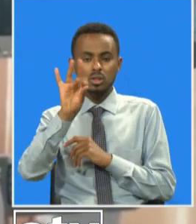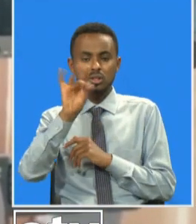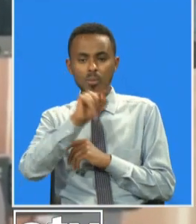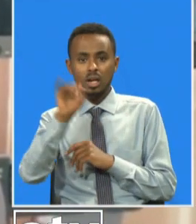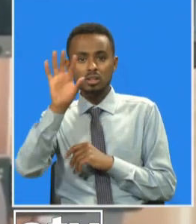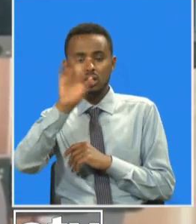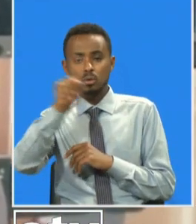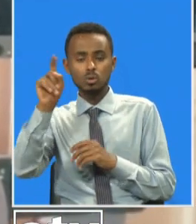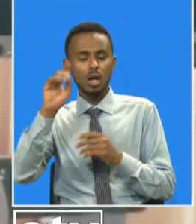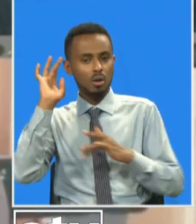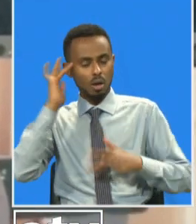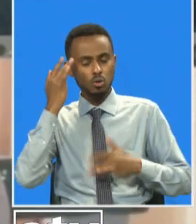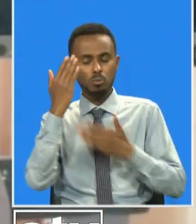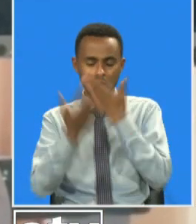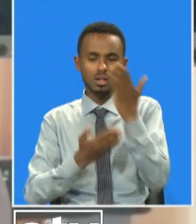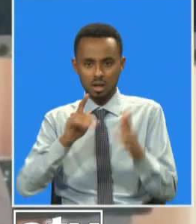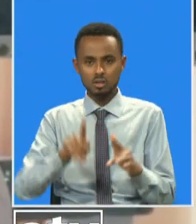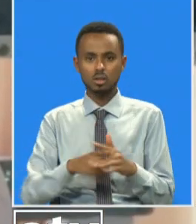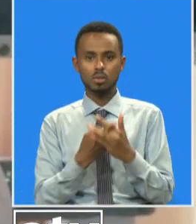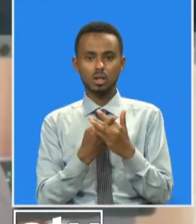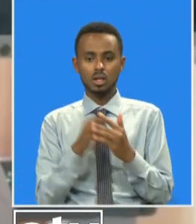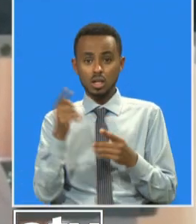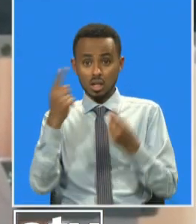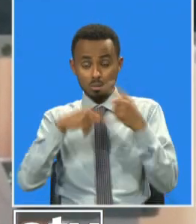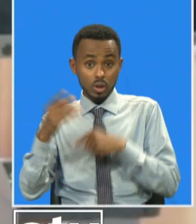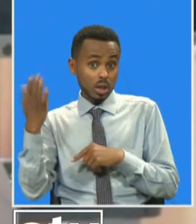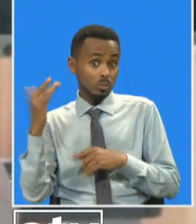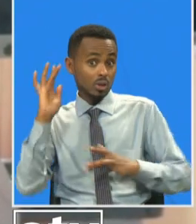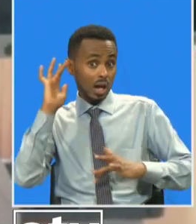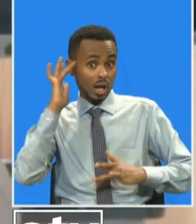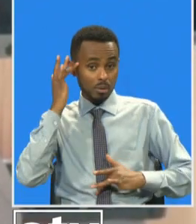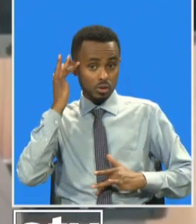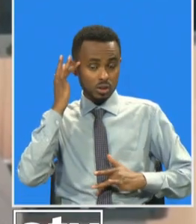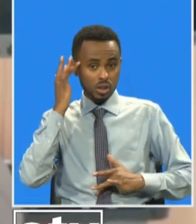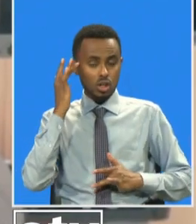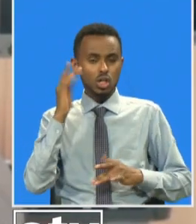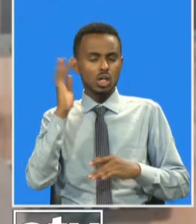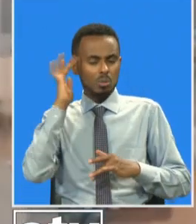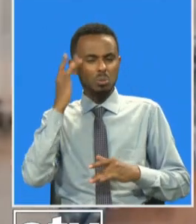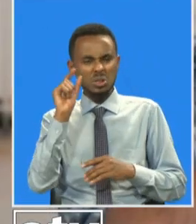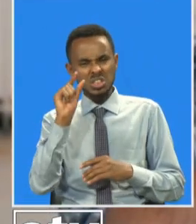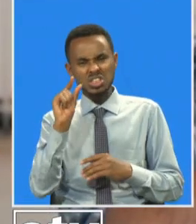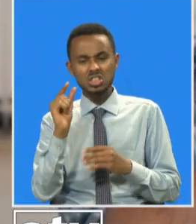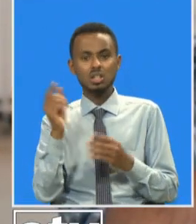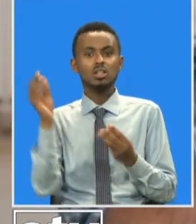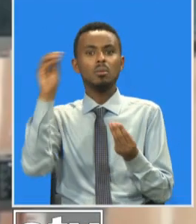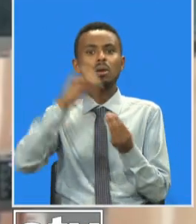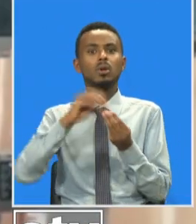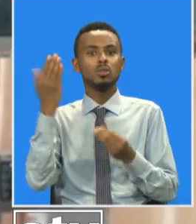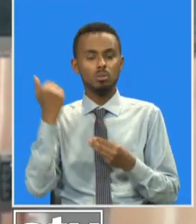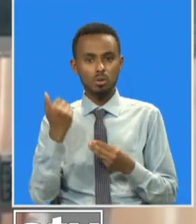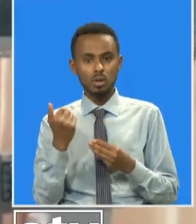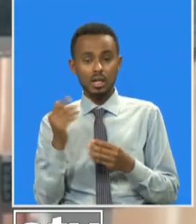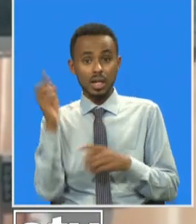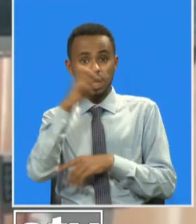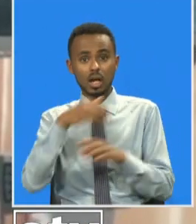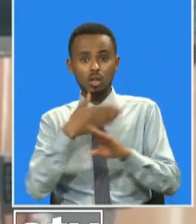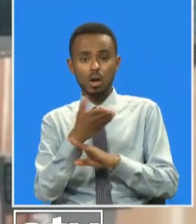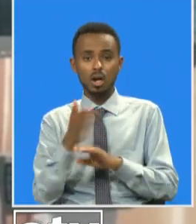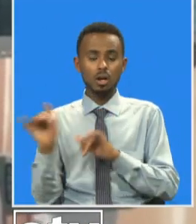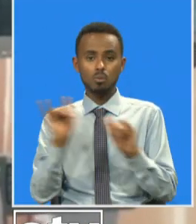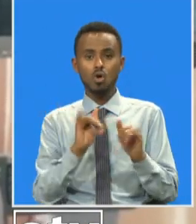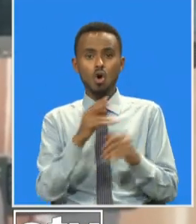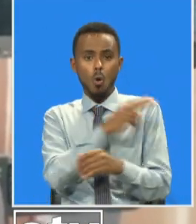100 ታካሚዎችን ማስተናገድ ጀመርን። ታዲያ ይመጡ የነበሩት ታካሚዎች ህመሙ እጅግ የጠናባቸው ነበሩ። ከቀናት በኋላም